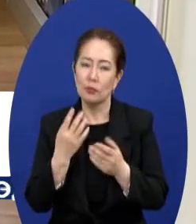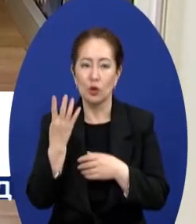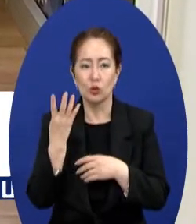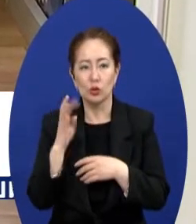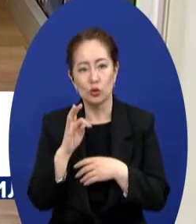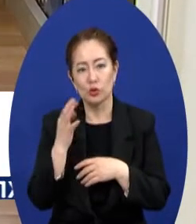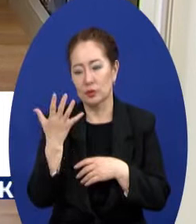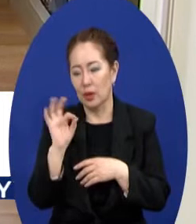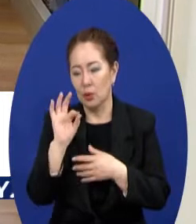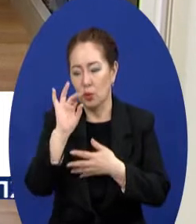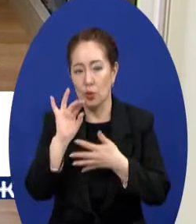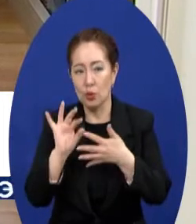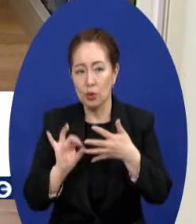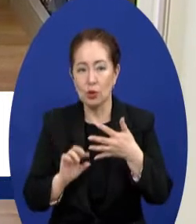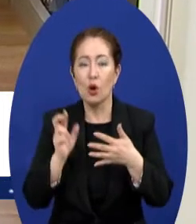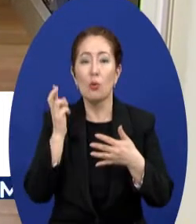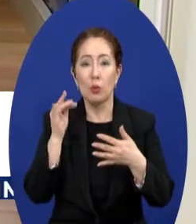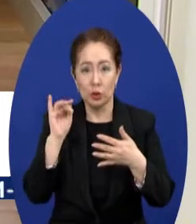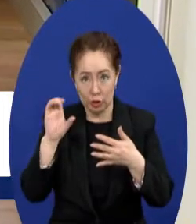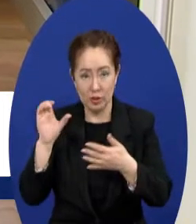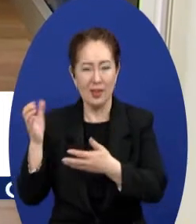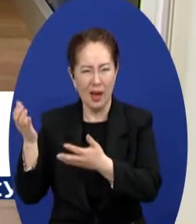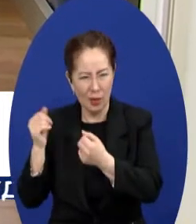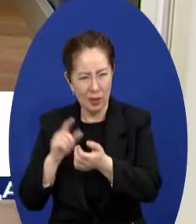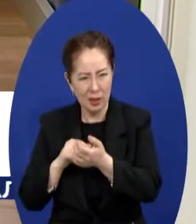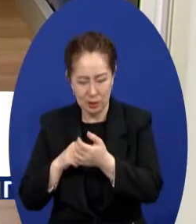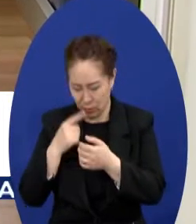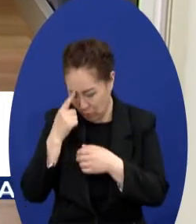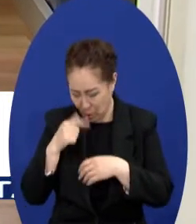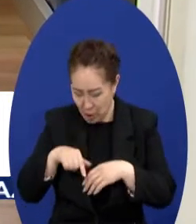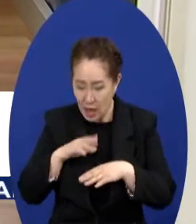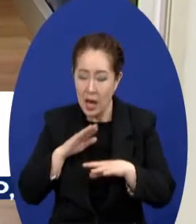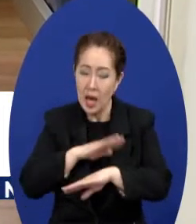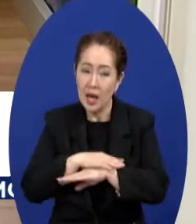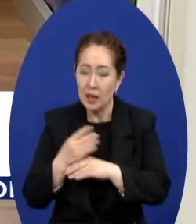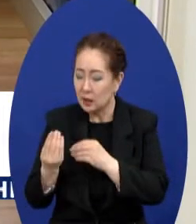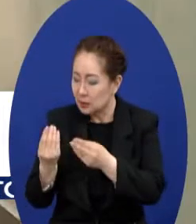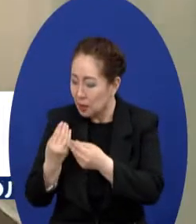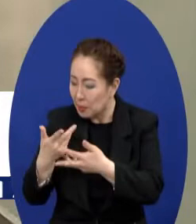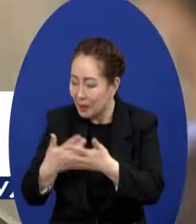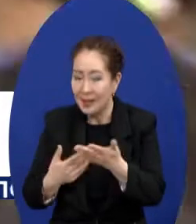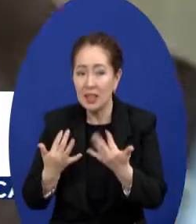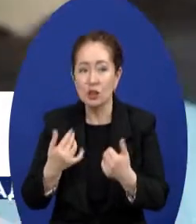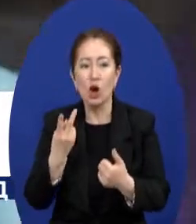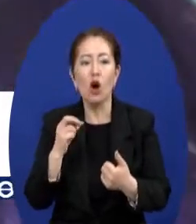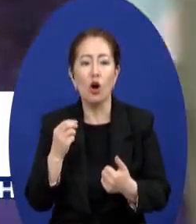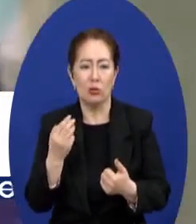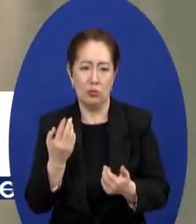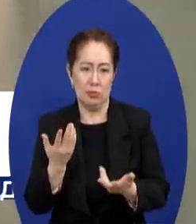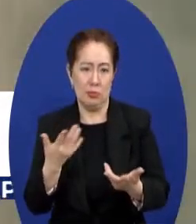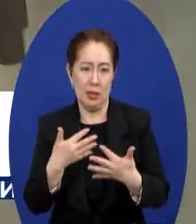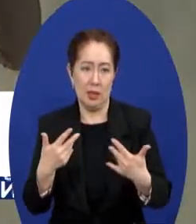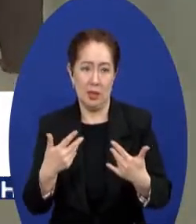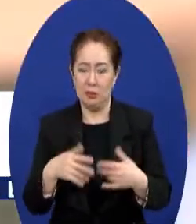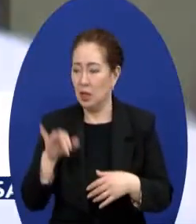40-50 төрлийн бодис хэрэгтэй байхад бол манайд нэг 20 төрлийн бодис одоогор байж байна даа гэсэн үг. Нэг их сургуулийнхаа